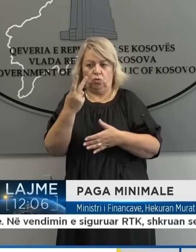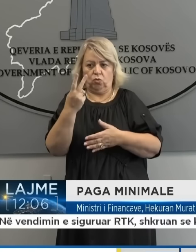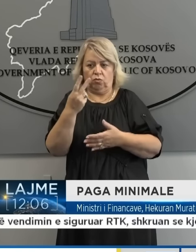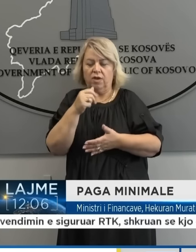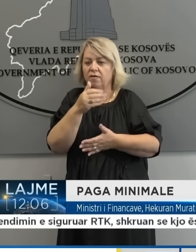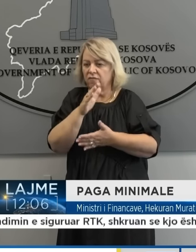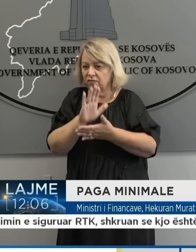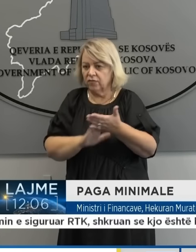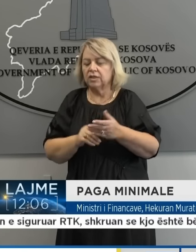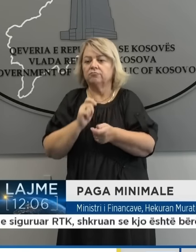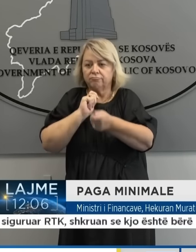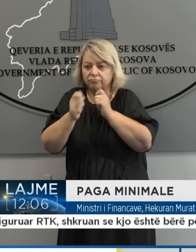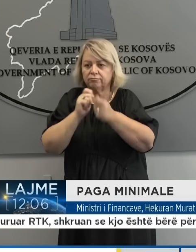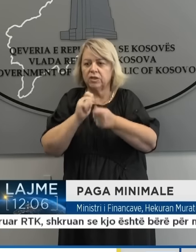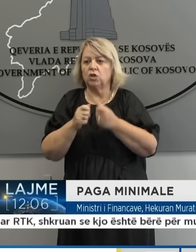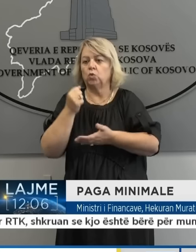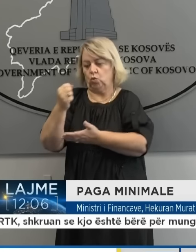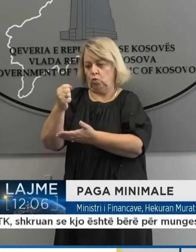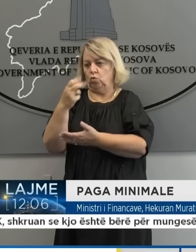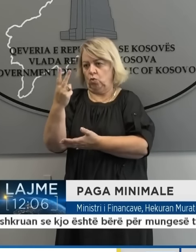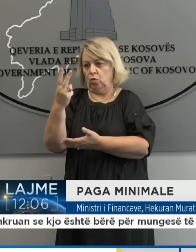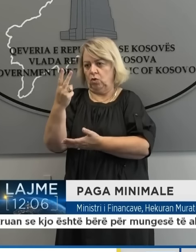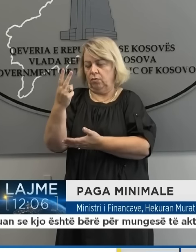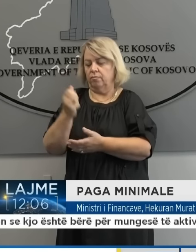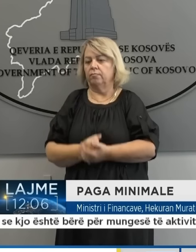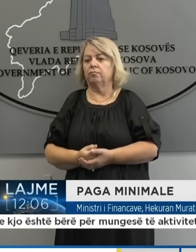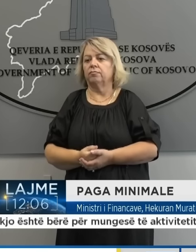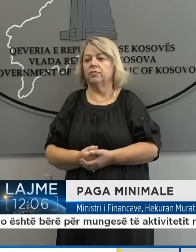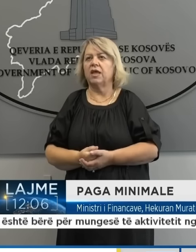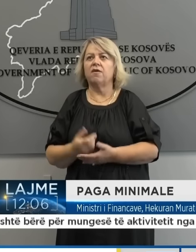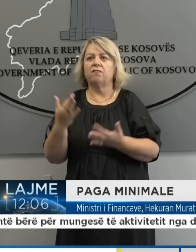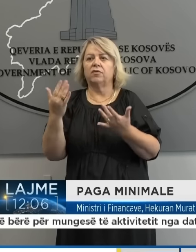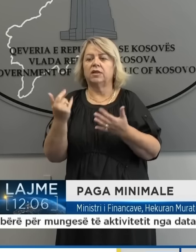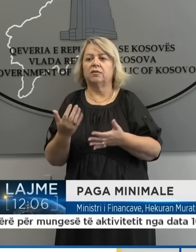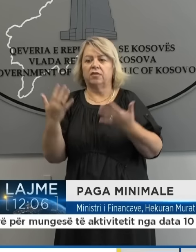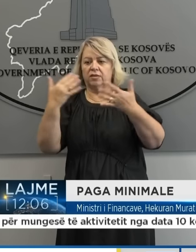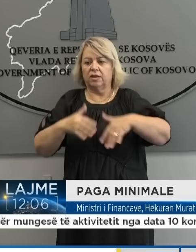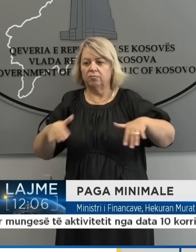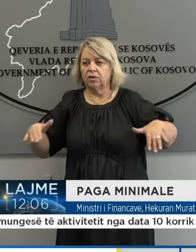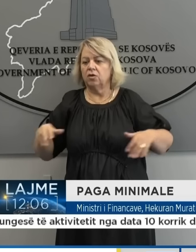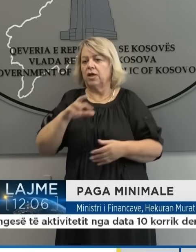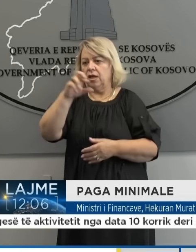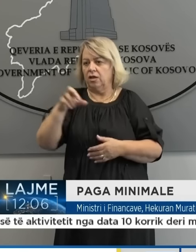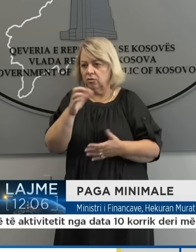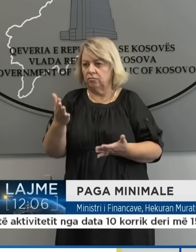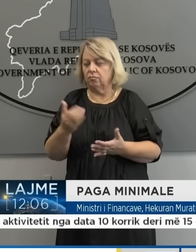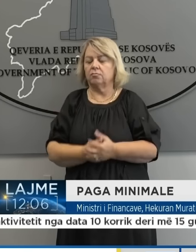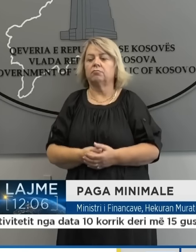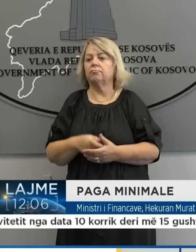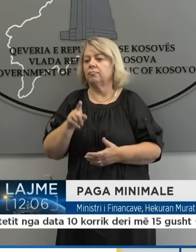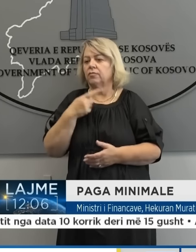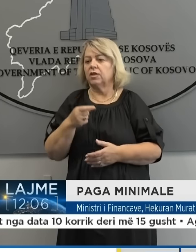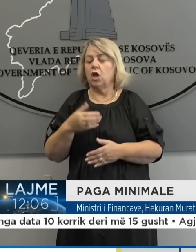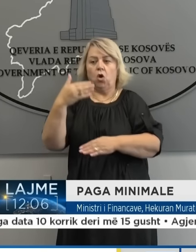për fillimin e negocimit të dy granteve që në total pra kapin vlerën e mbi 10 milion eurove, pra bëhet fjalë